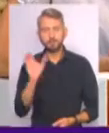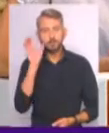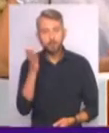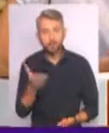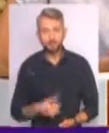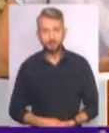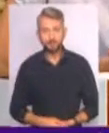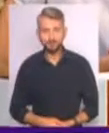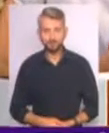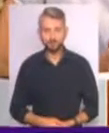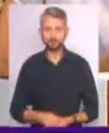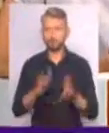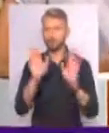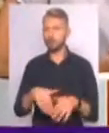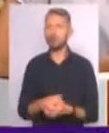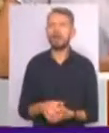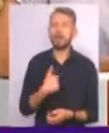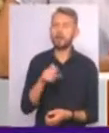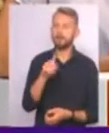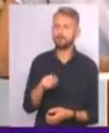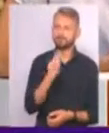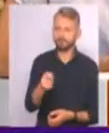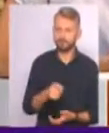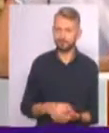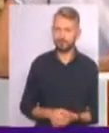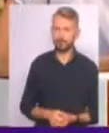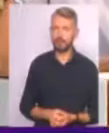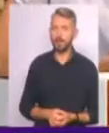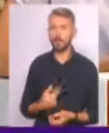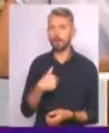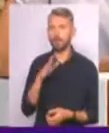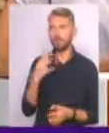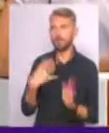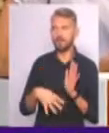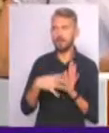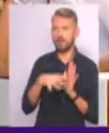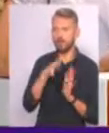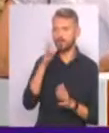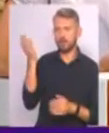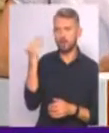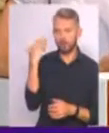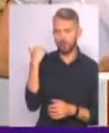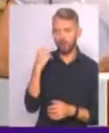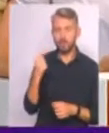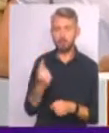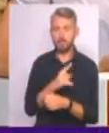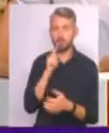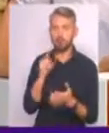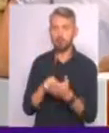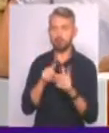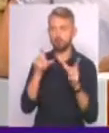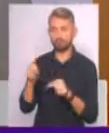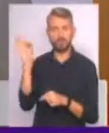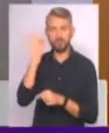Немає, тоді я запитаю. Я в 90-ті роки в вперше потрапив в Німеччину,